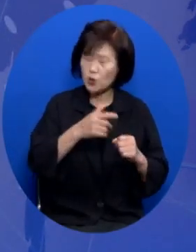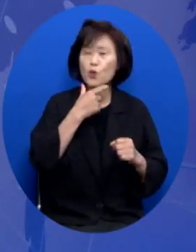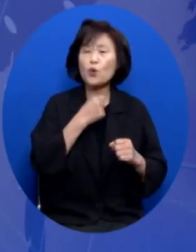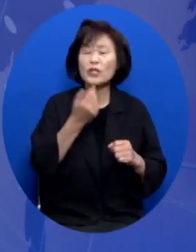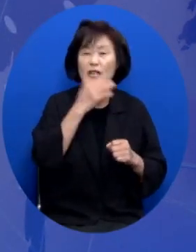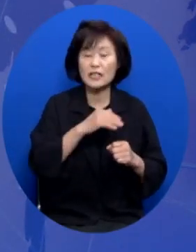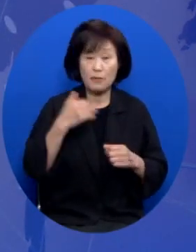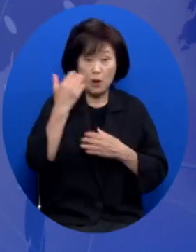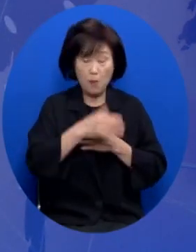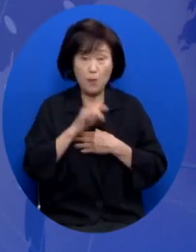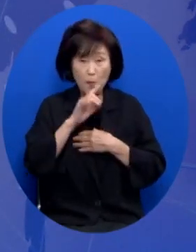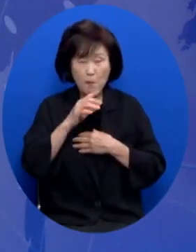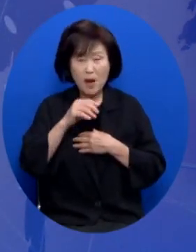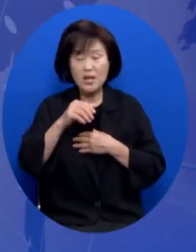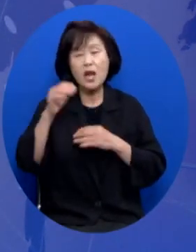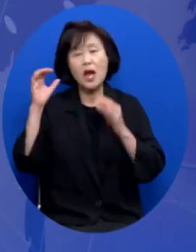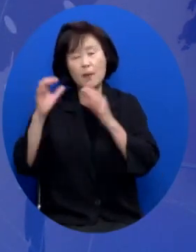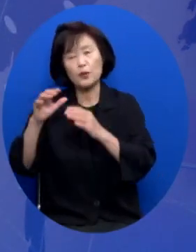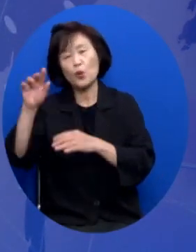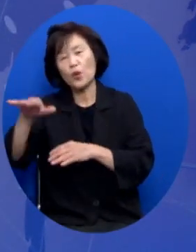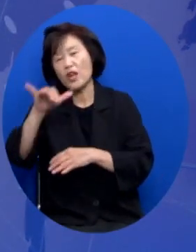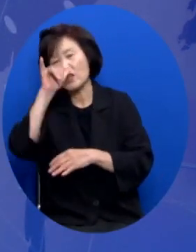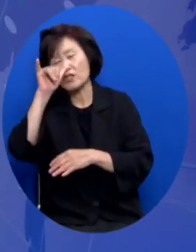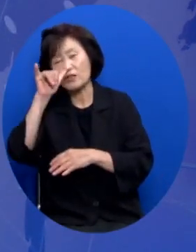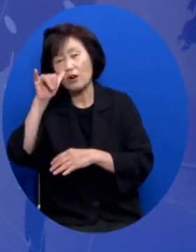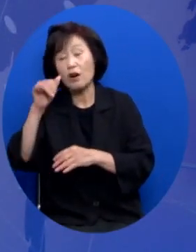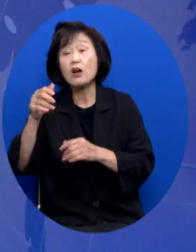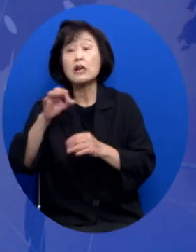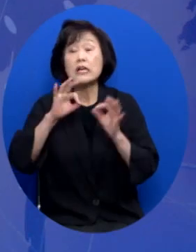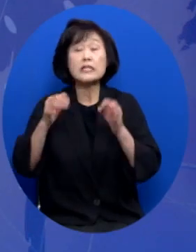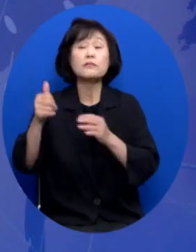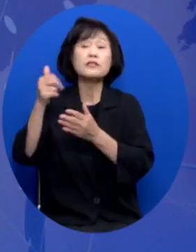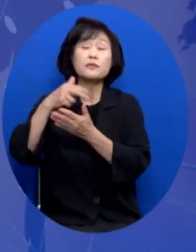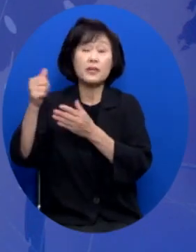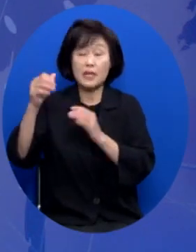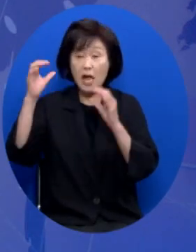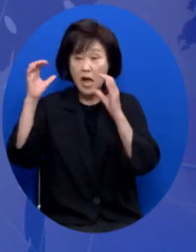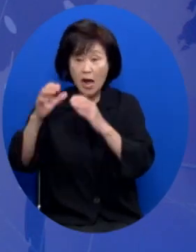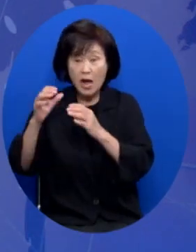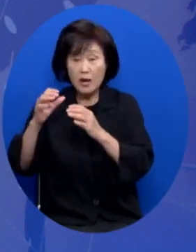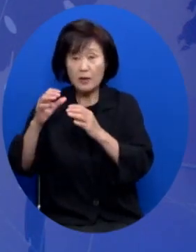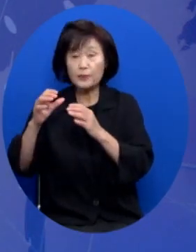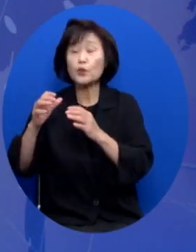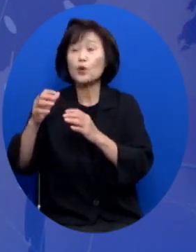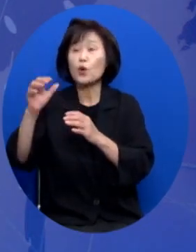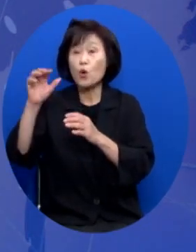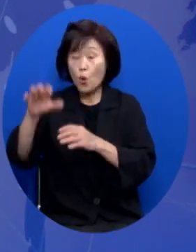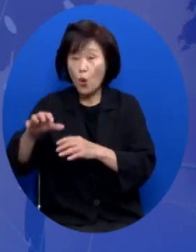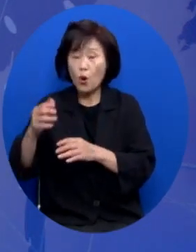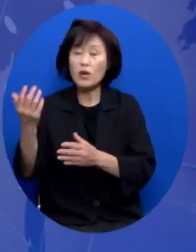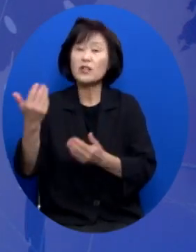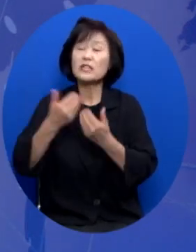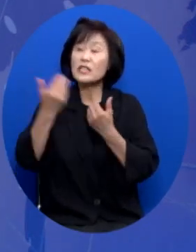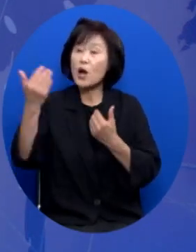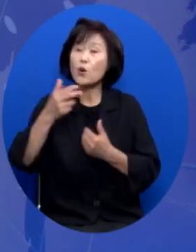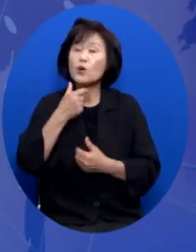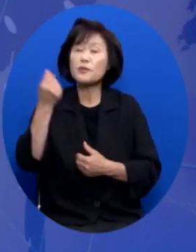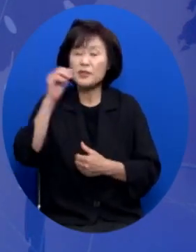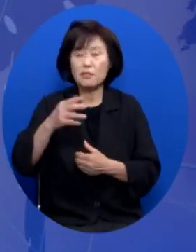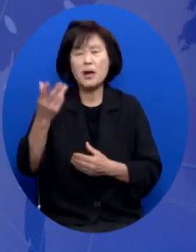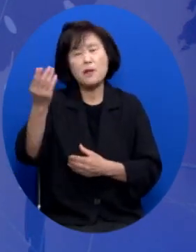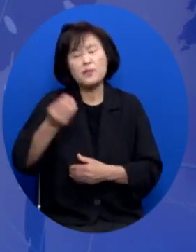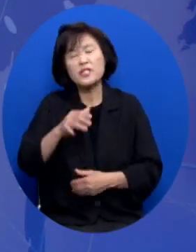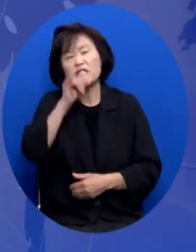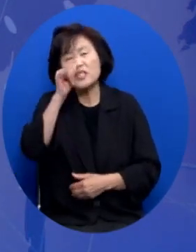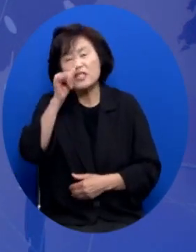몸만 그쪽에 있는 상황이었다. 이 김 집사는 그곳을 떠나고 싶은데 학교 직원들에게 빚을 져